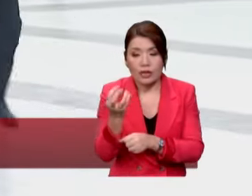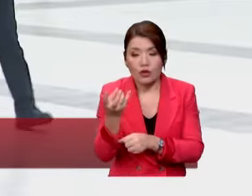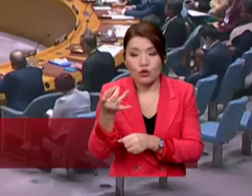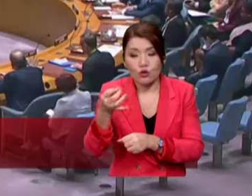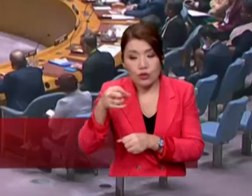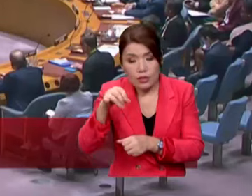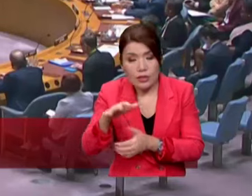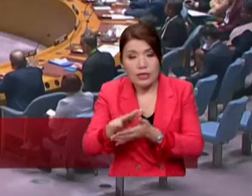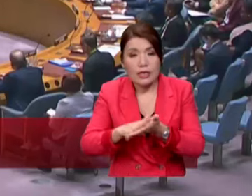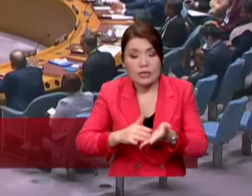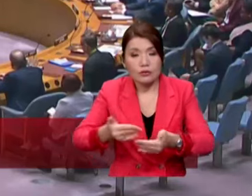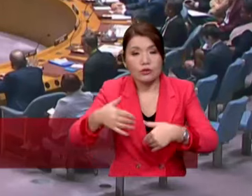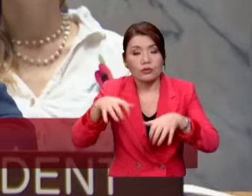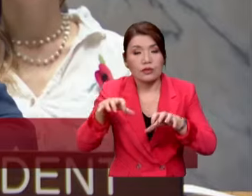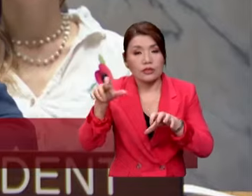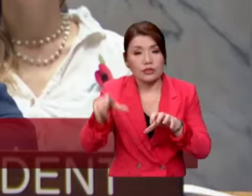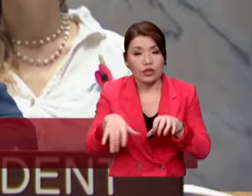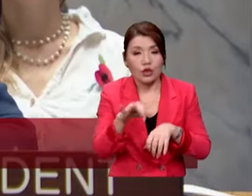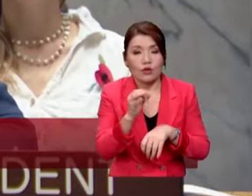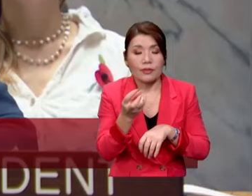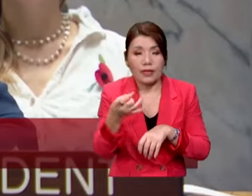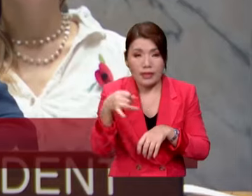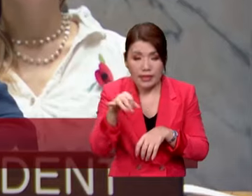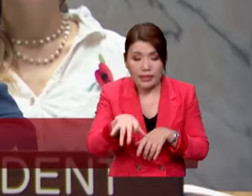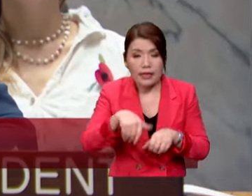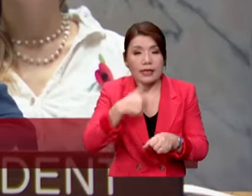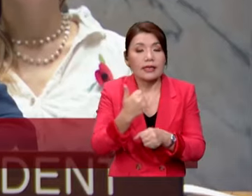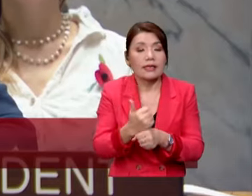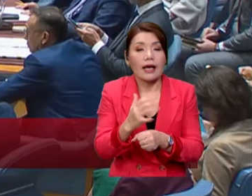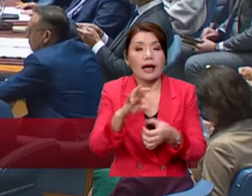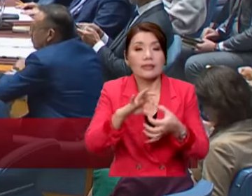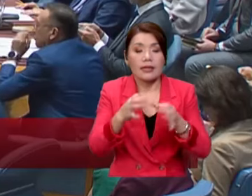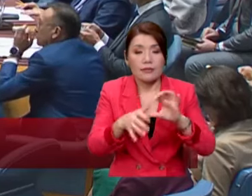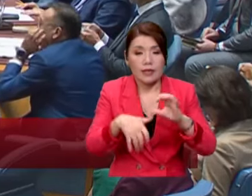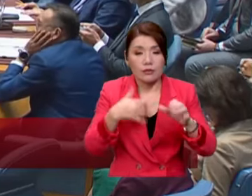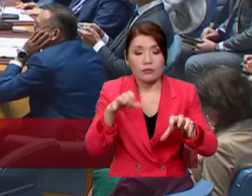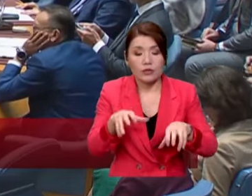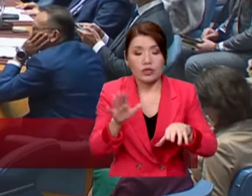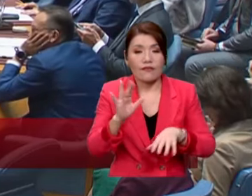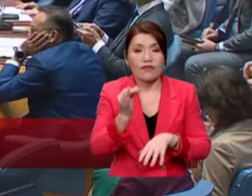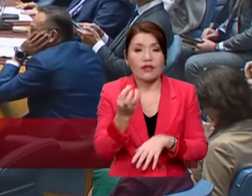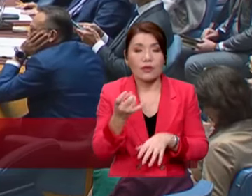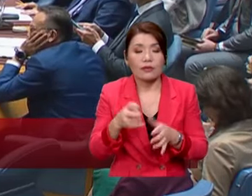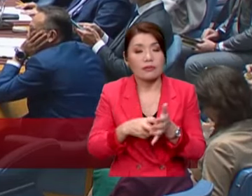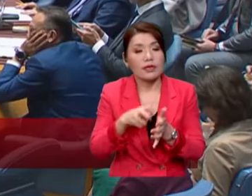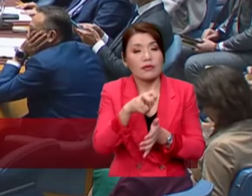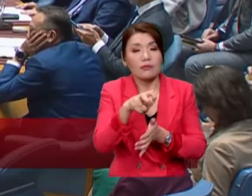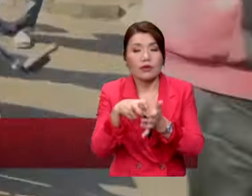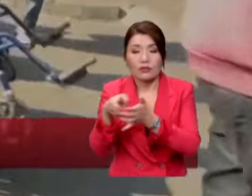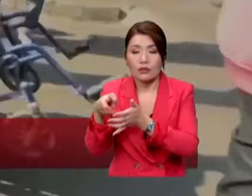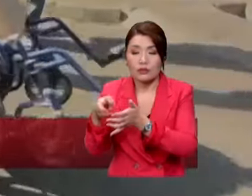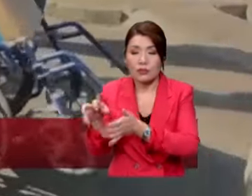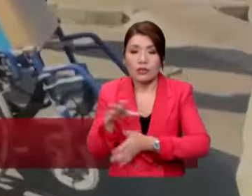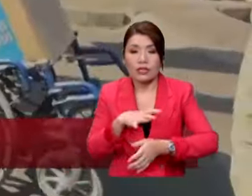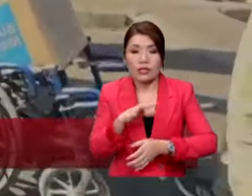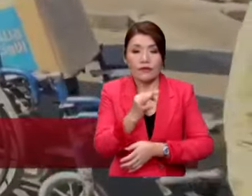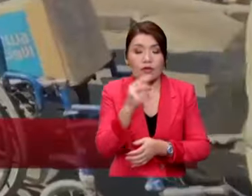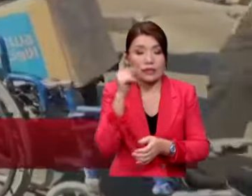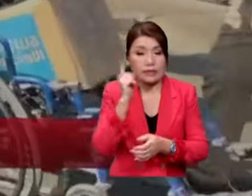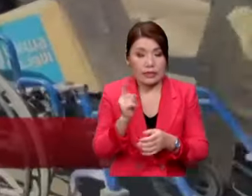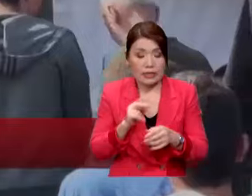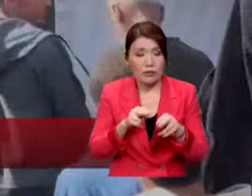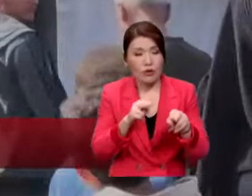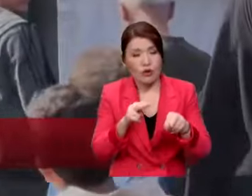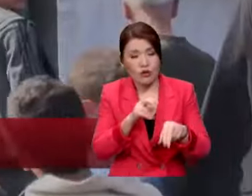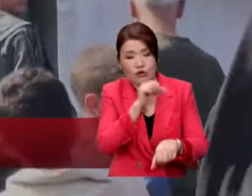кейін қауіпсіздік кеңесіне төрағалық ететін Ұлыбританияға және бас ассамблеяның төрағасы Филимон Янққа жіберілді. Израильге оқ-дәрілер жеткізуді тоқтату